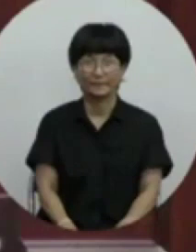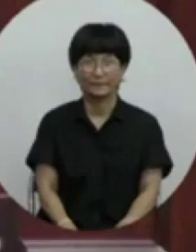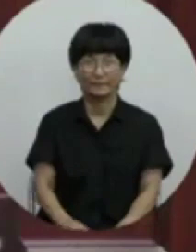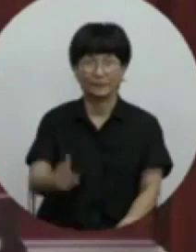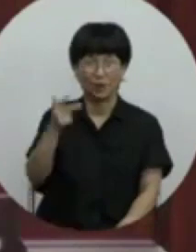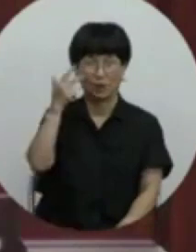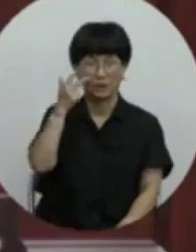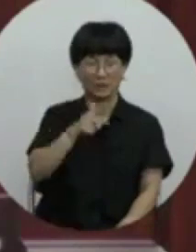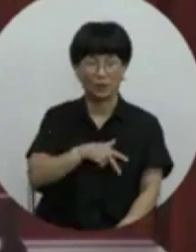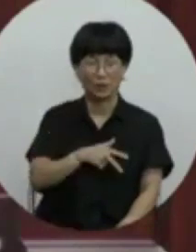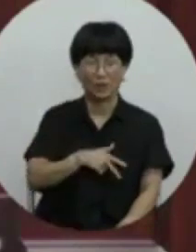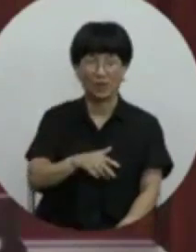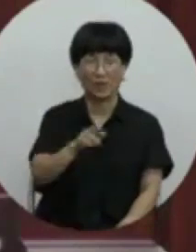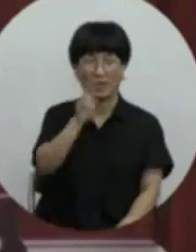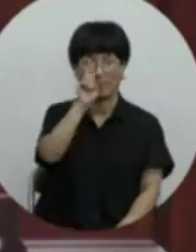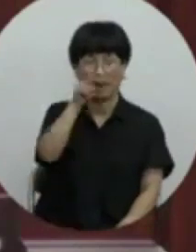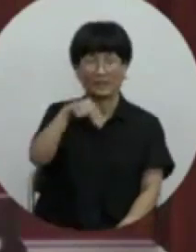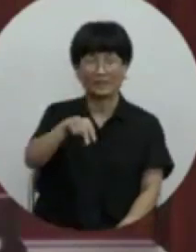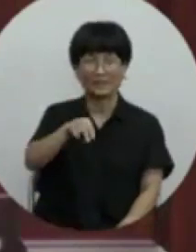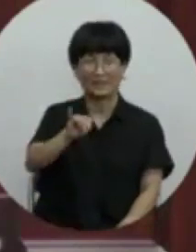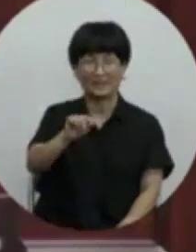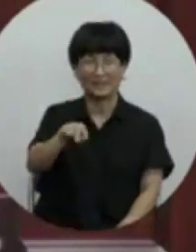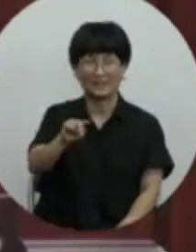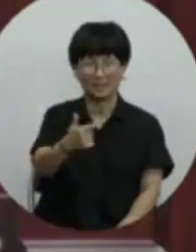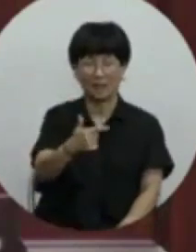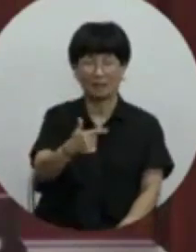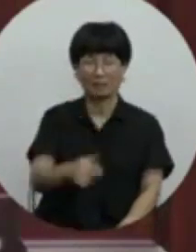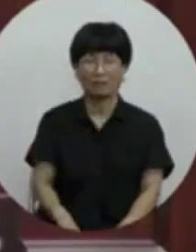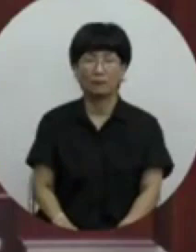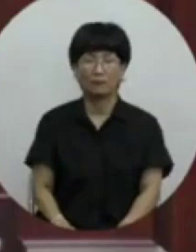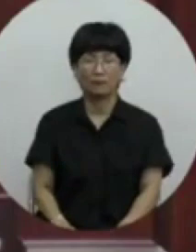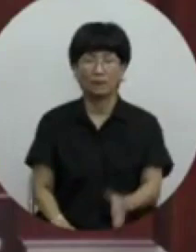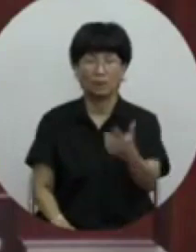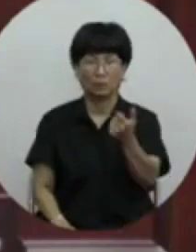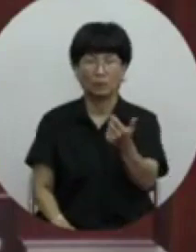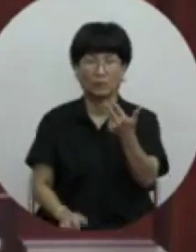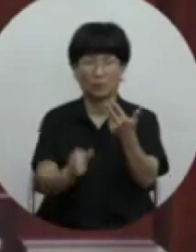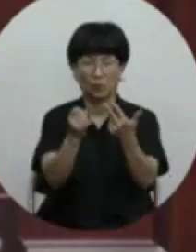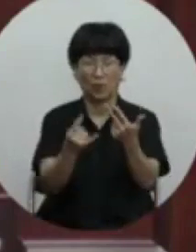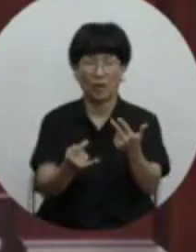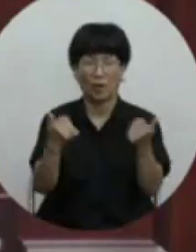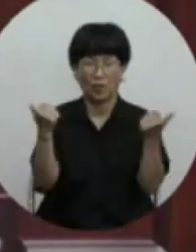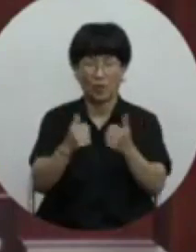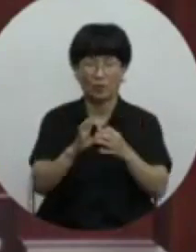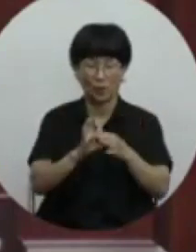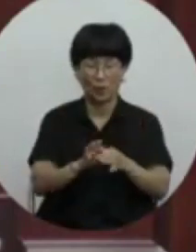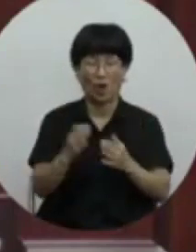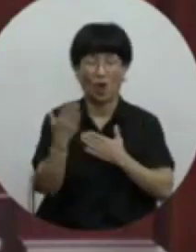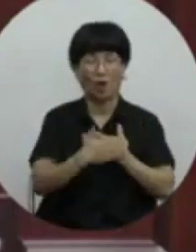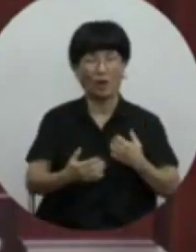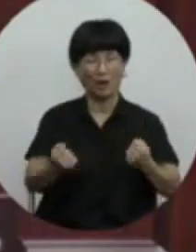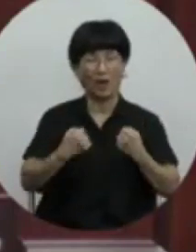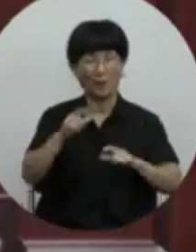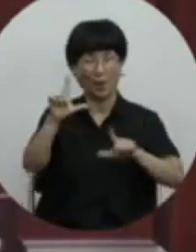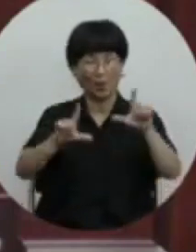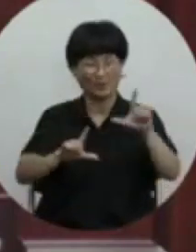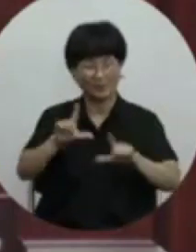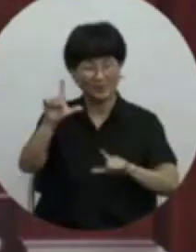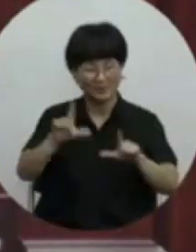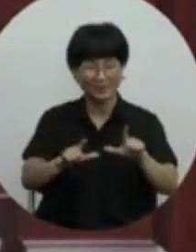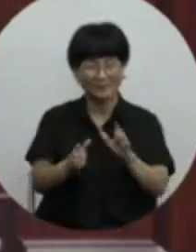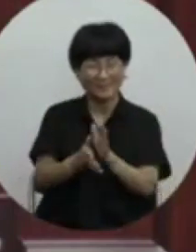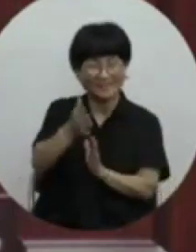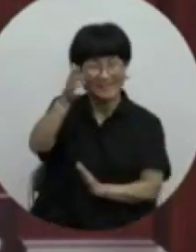예, 여주시 의회 박시원 의원입니다. 제67회 임시회를 통해 건강한 모습으로 우리 여주 시민,